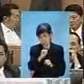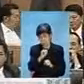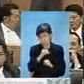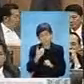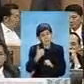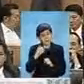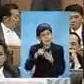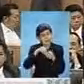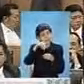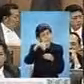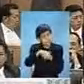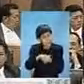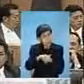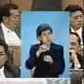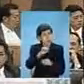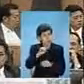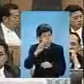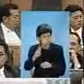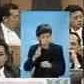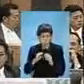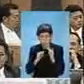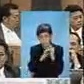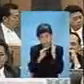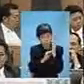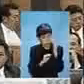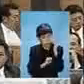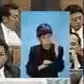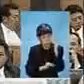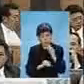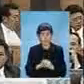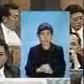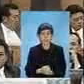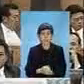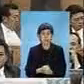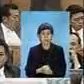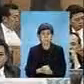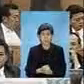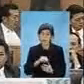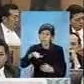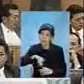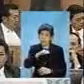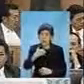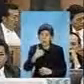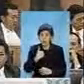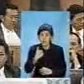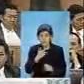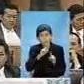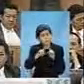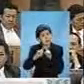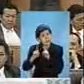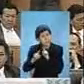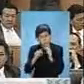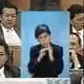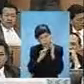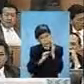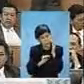มีการเลือกตั้งสมาชิกวุฒิสภาจากทั่วประเทศจำนวนไม่เท่ากันเล็กใหญ่มากน้อยแล้วแต่พื้นที่จังหวั